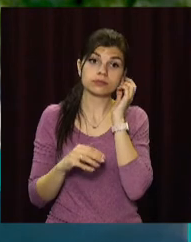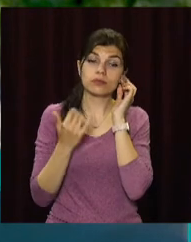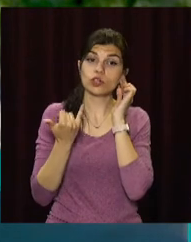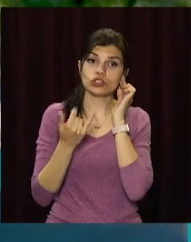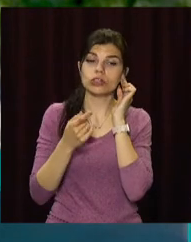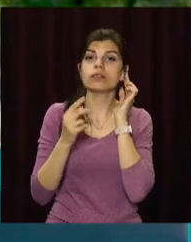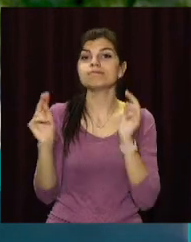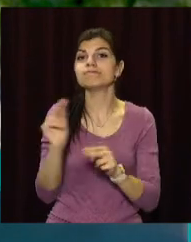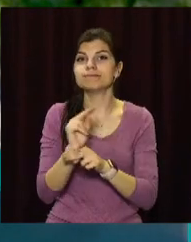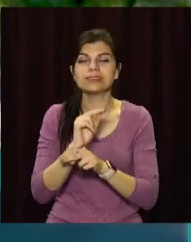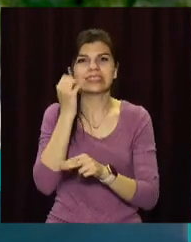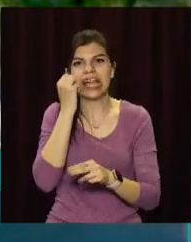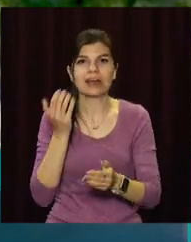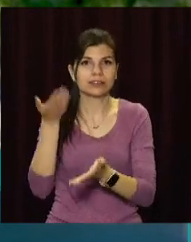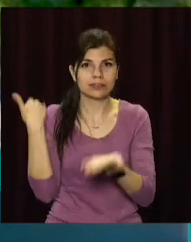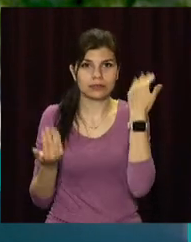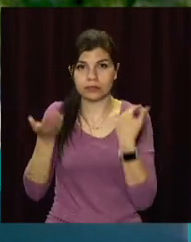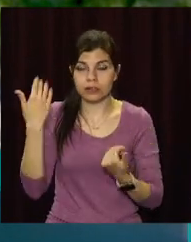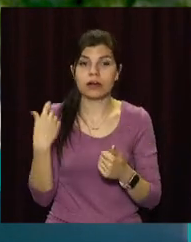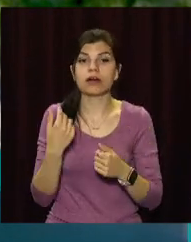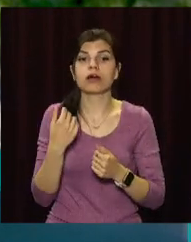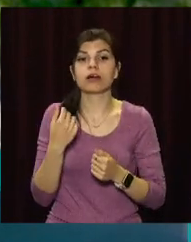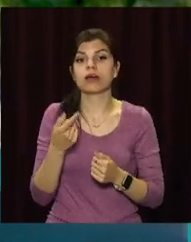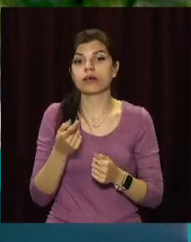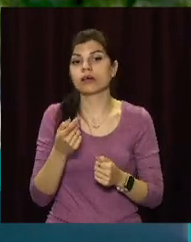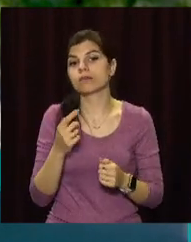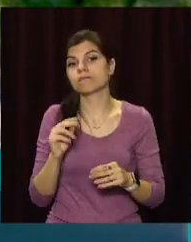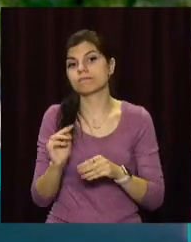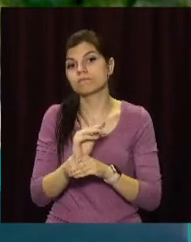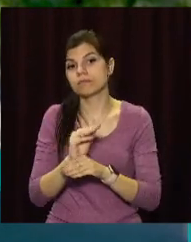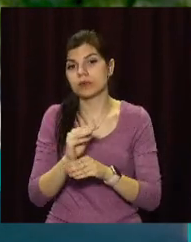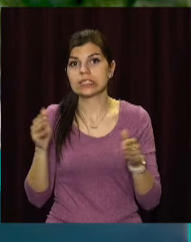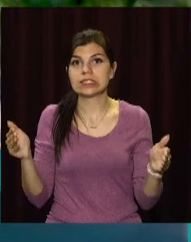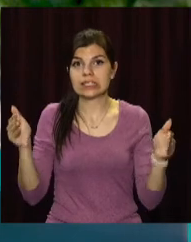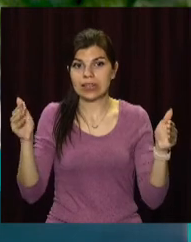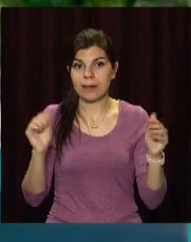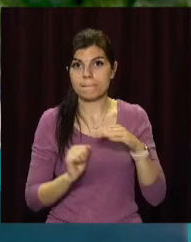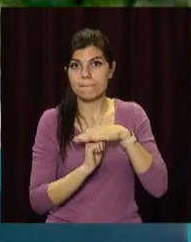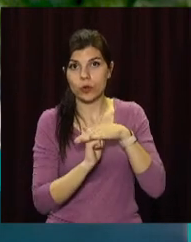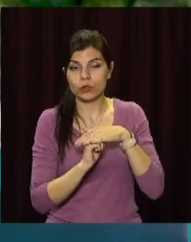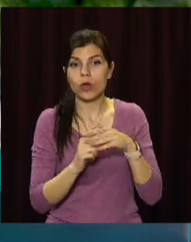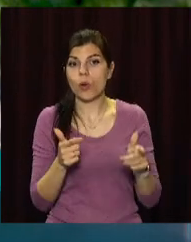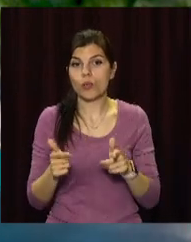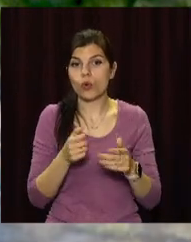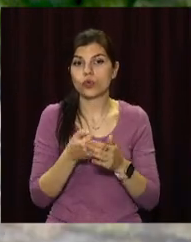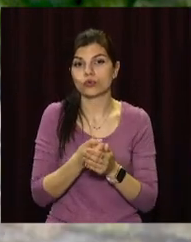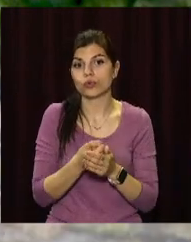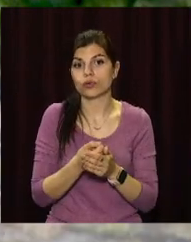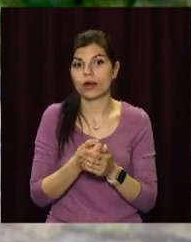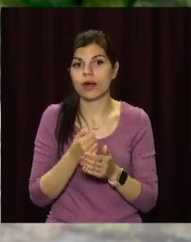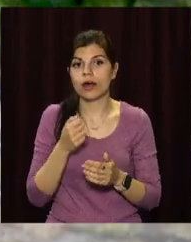старих трибун, ми виконуємо роботи по улаштуванню підпірних стінок, підготовка під